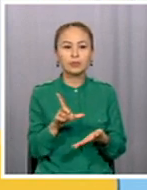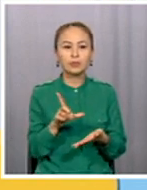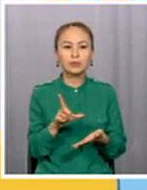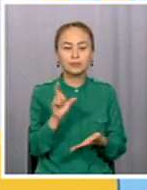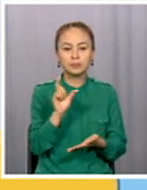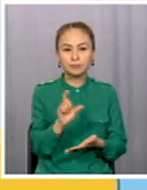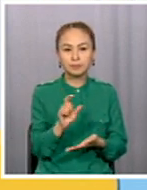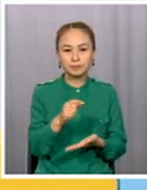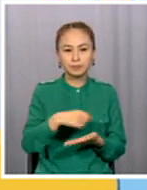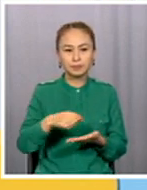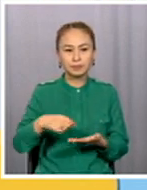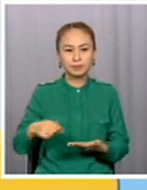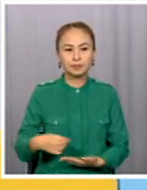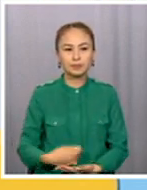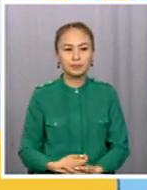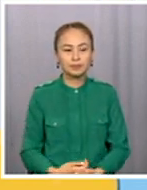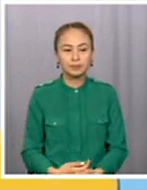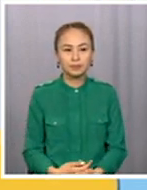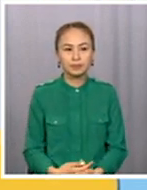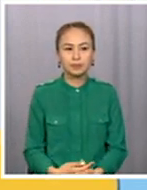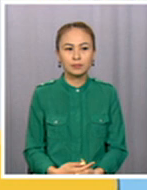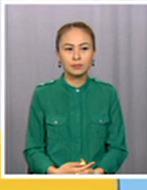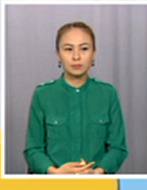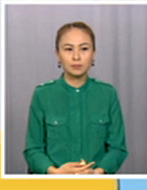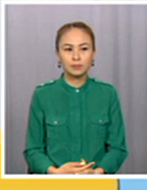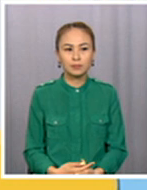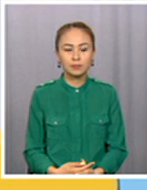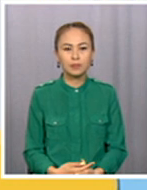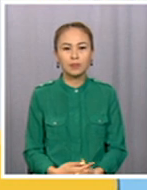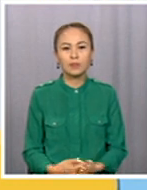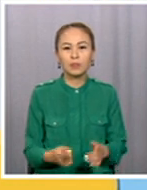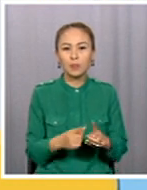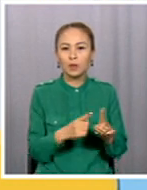қысқа қалам. Ұзын пойыз,